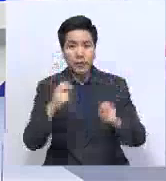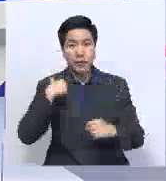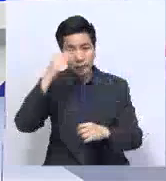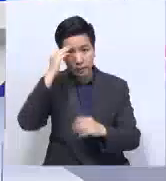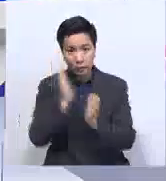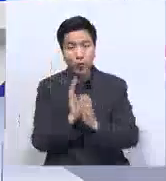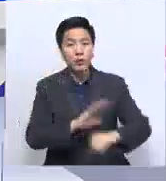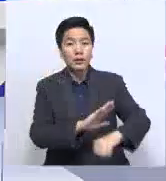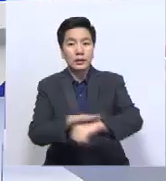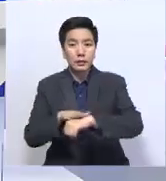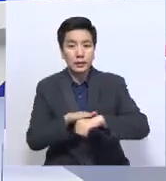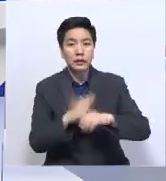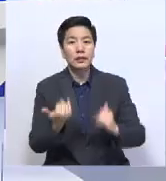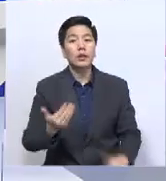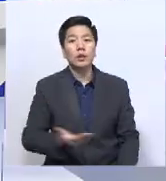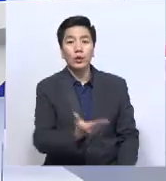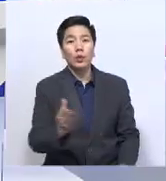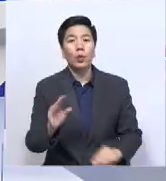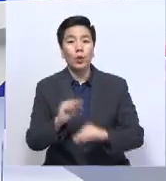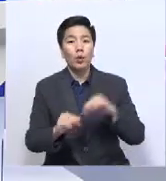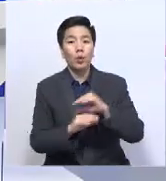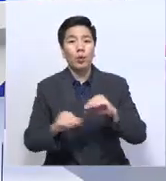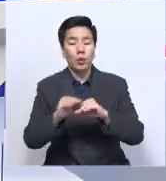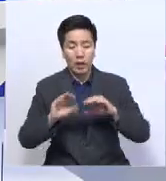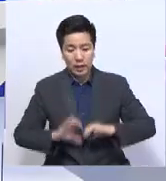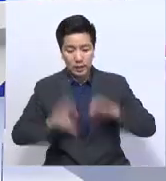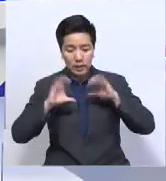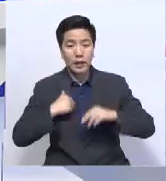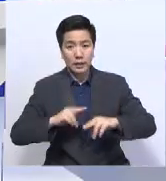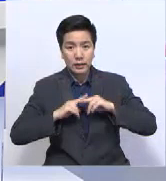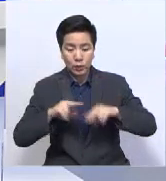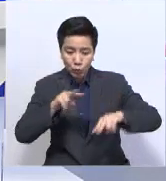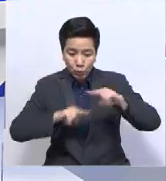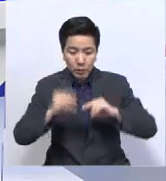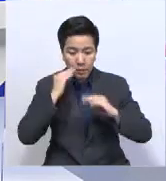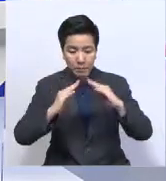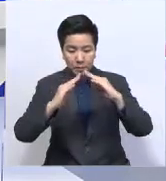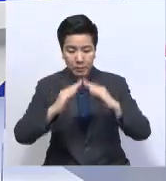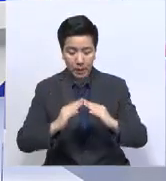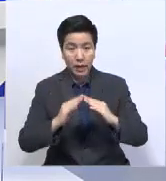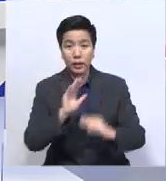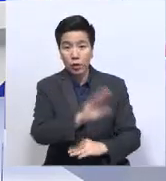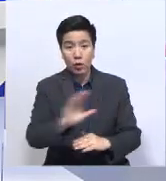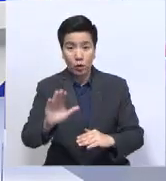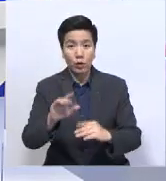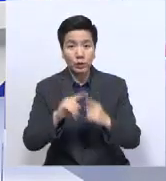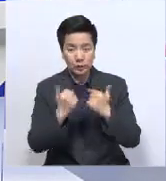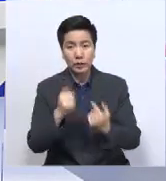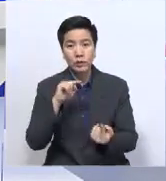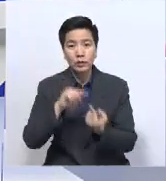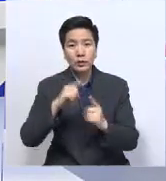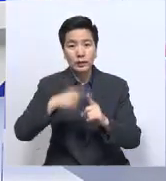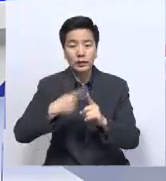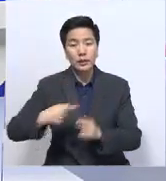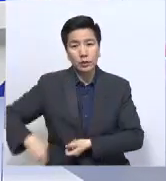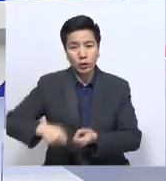ตำรวจเชิญชวนได้ทุกคนนะคะได้ร่วมโครงการประชารัฐร่วมใจดูแลความปลอดภัยบ้านประชาชนช่วงเทศกาลสงกรานต์แนะ